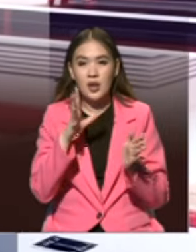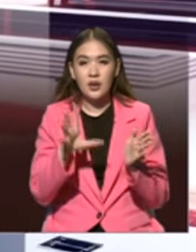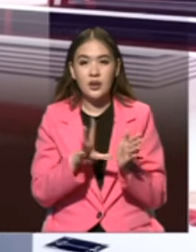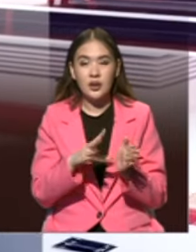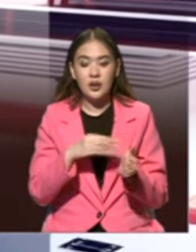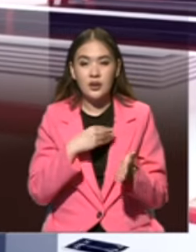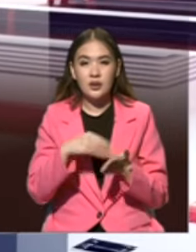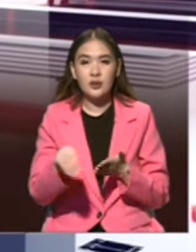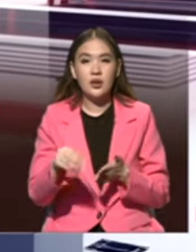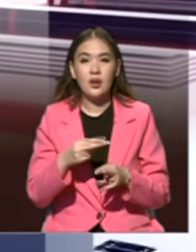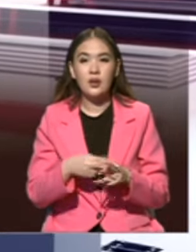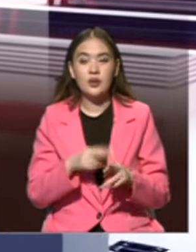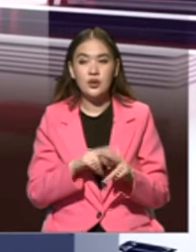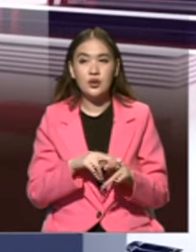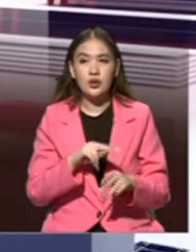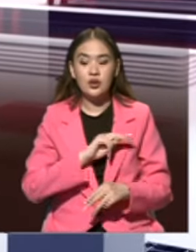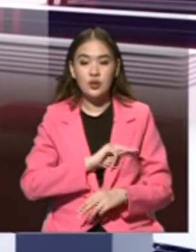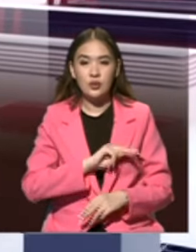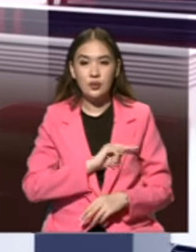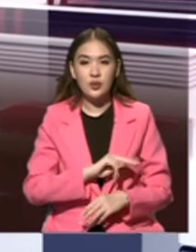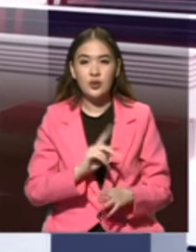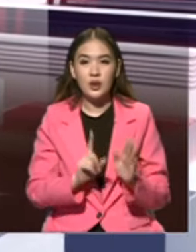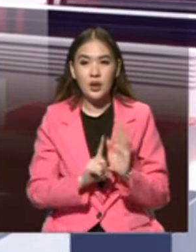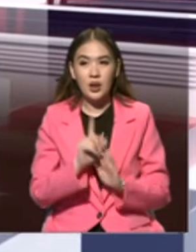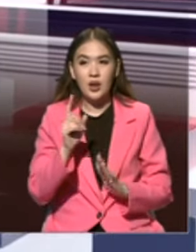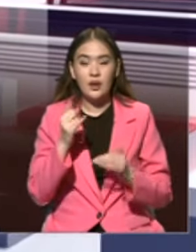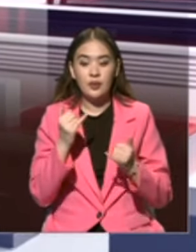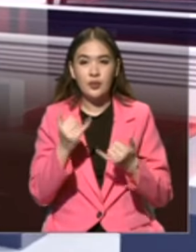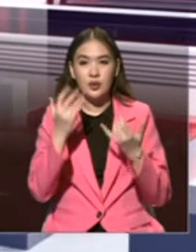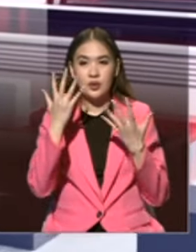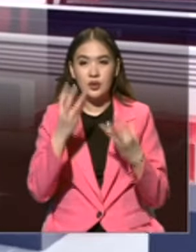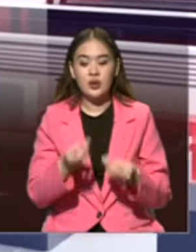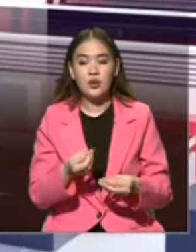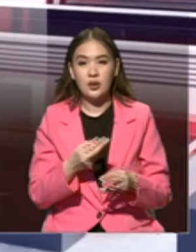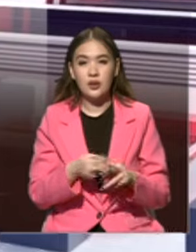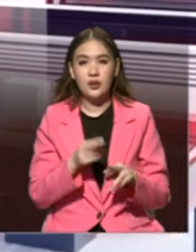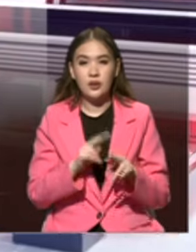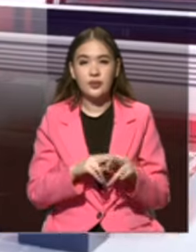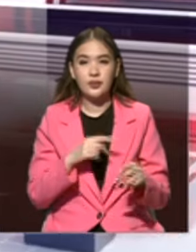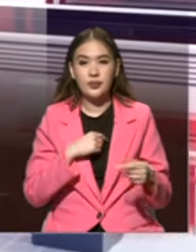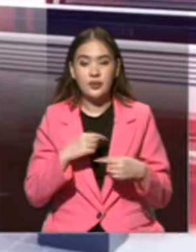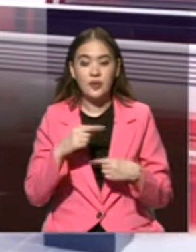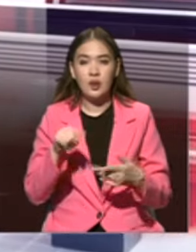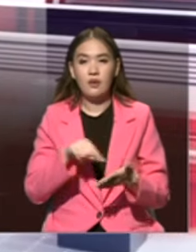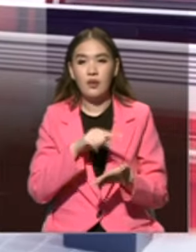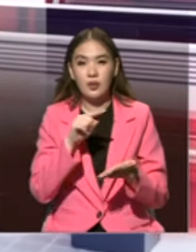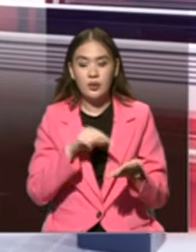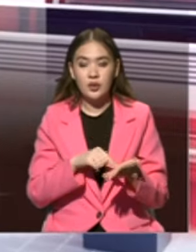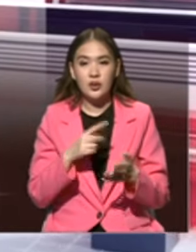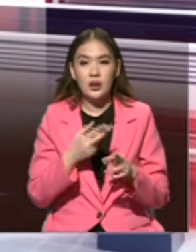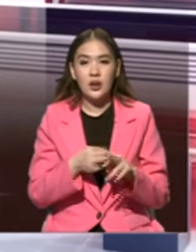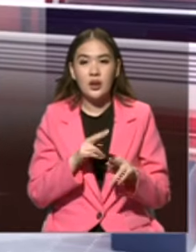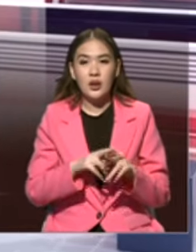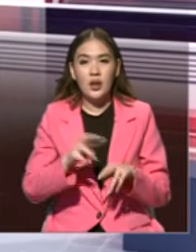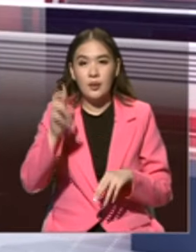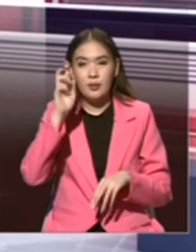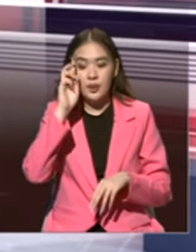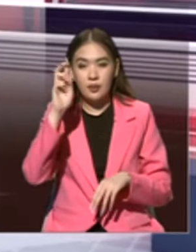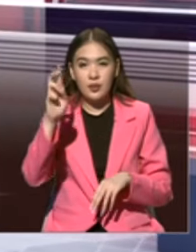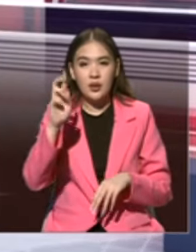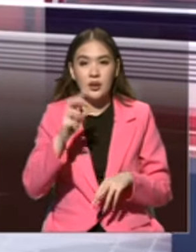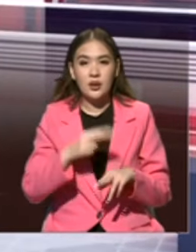сондай малдар сатып алып қазір жұмыс істеген. Енді бүгінгі таңда бұл шаруаларды мазалайтын сұрақ, енді мемлекет